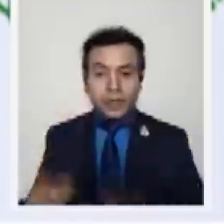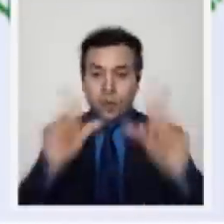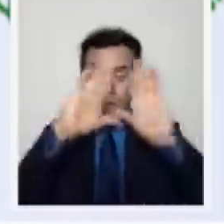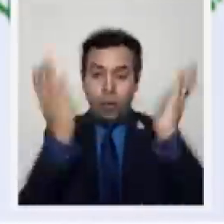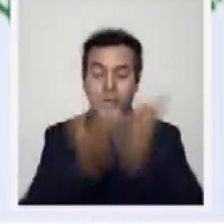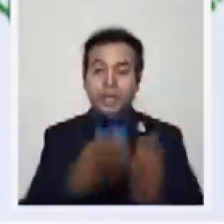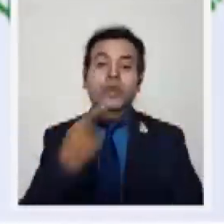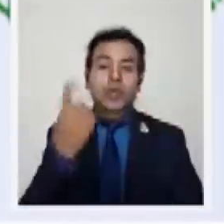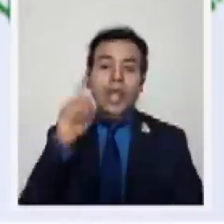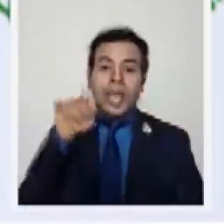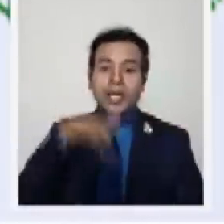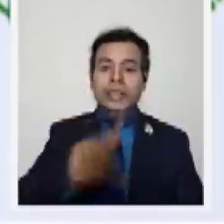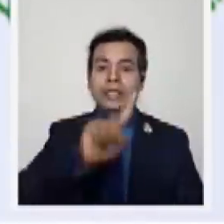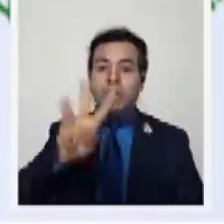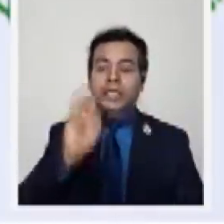8,000 জন।